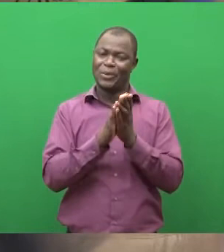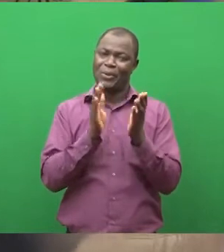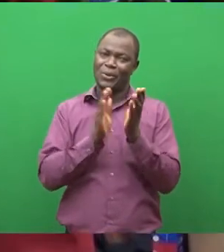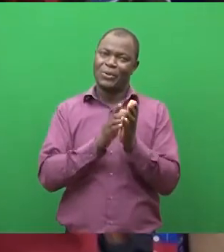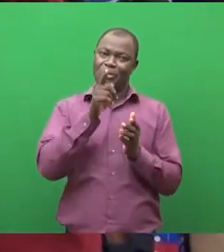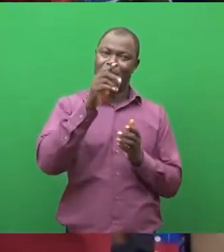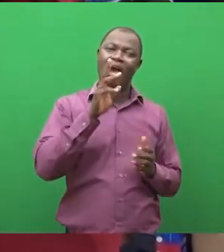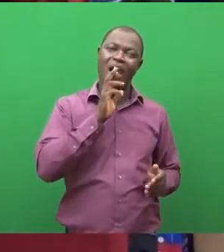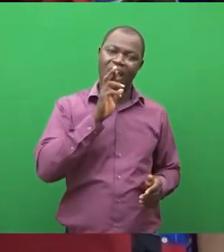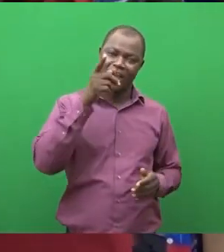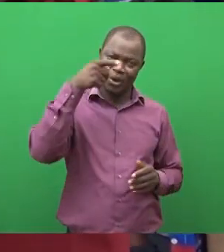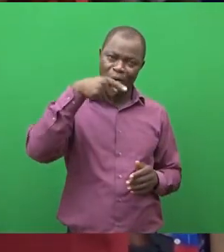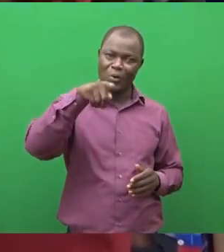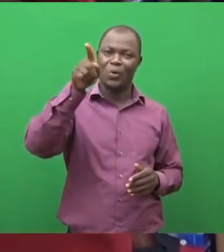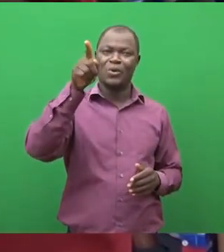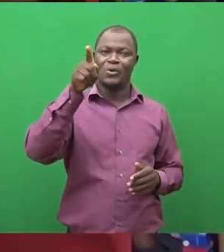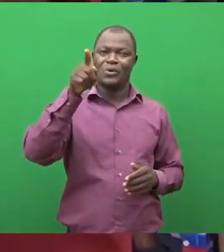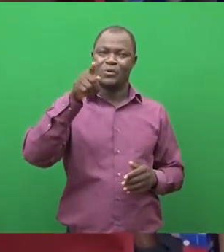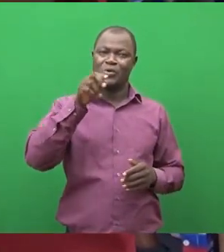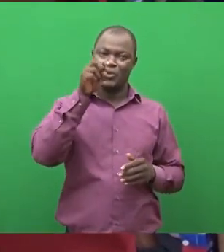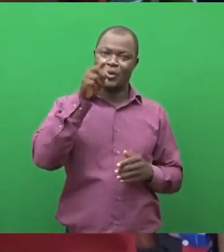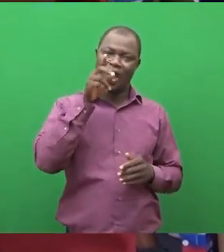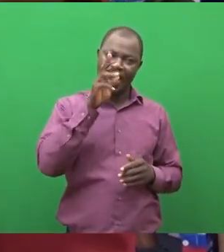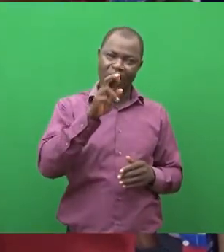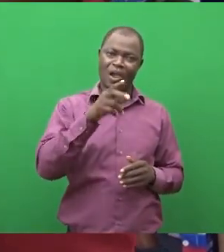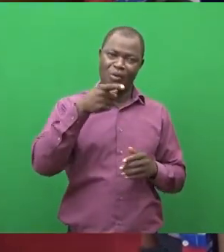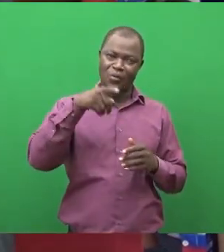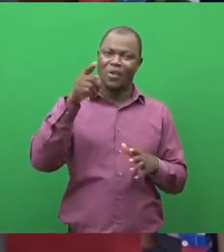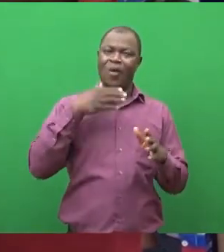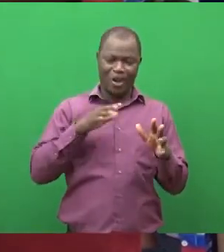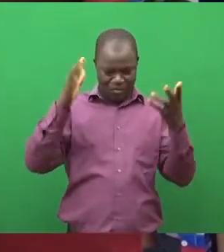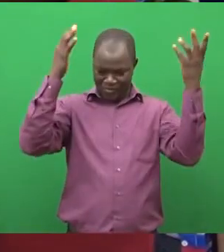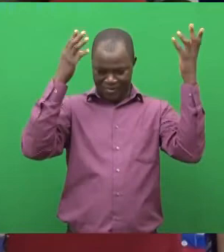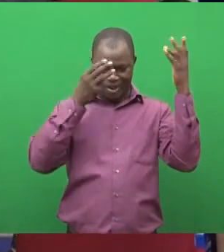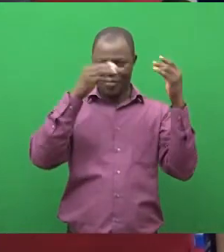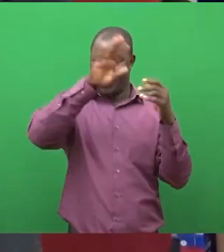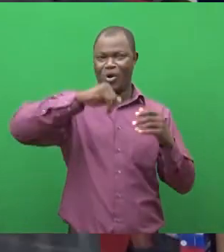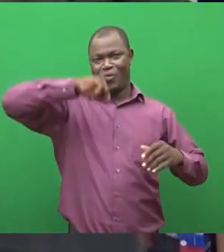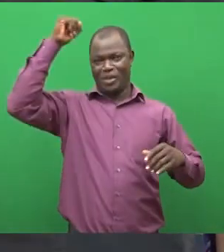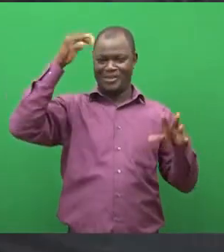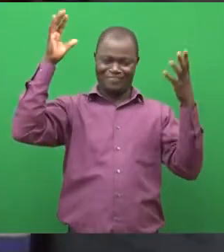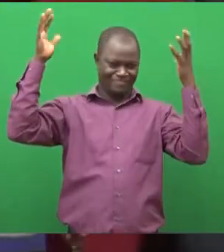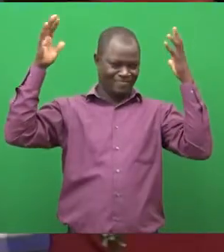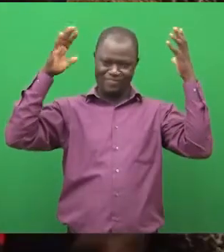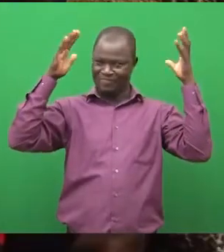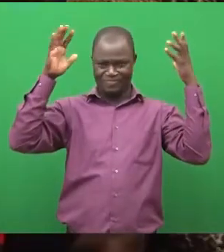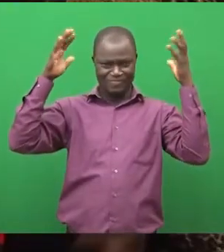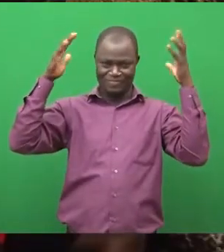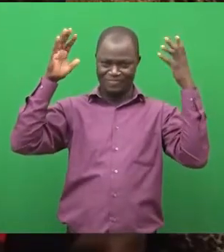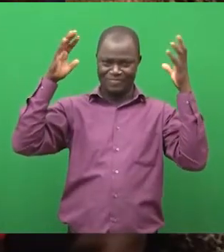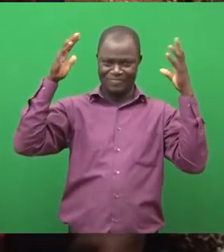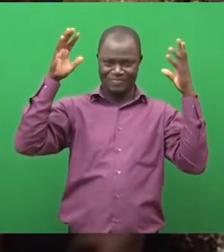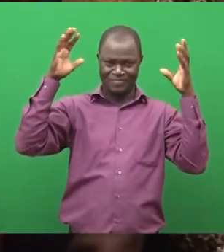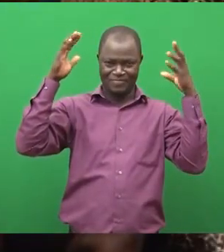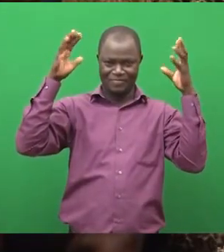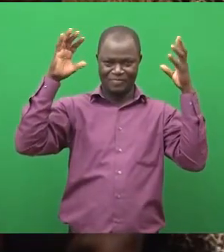makorokoto. Ndizvozvo makorokoto. Makorokoto. Ngatiombererei vese vahwina.